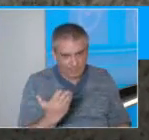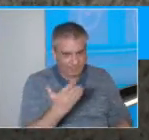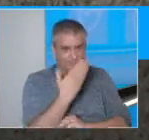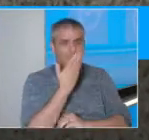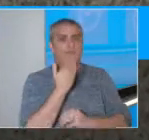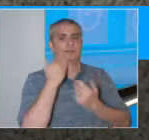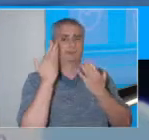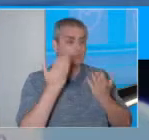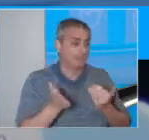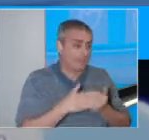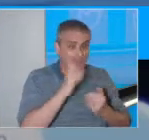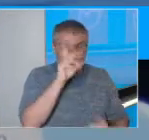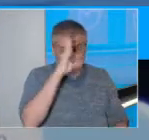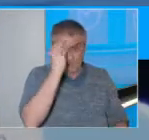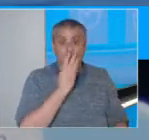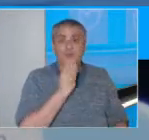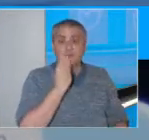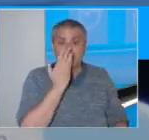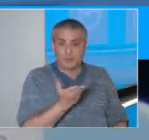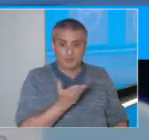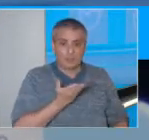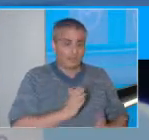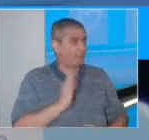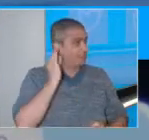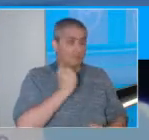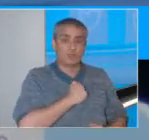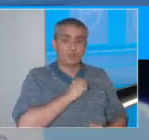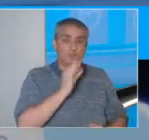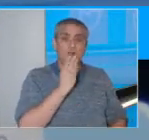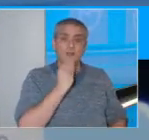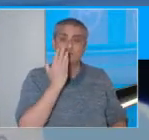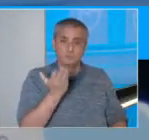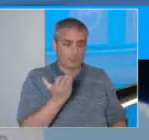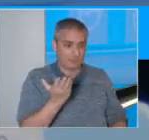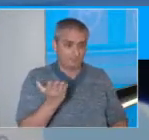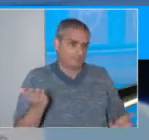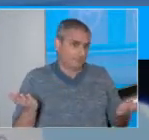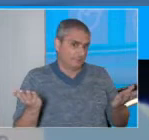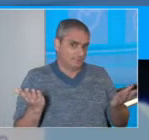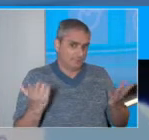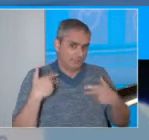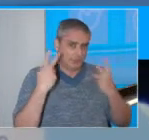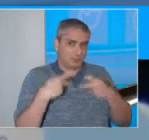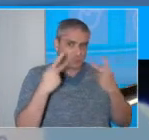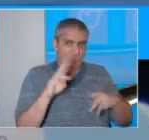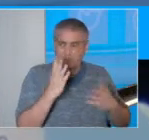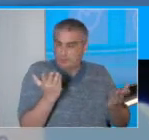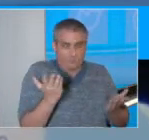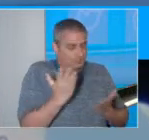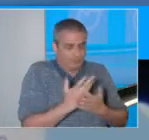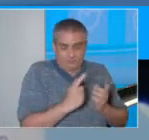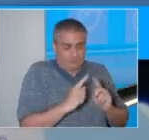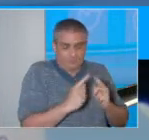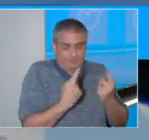במדינת ישראל, התחתנה עם גבר יהודי, ילדה בת שהיא על פי הדת שלה יהודיה. לטחון את זה יותר ממה שזה, זה כבר